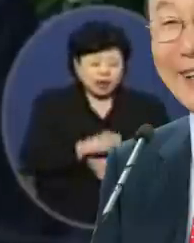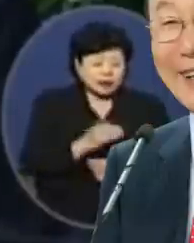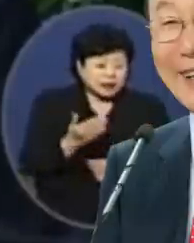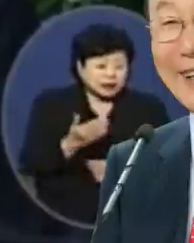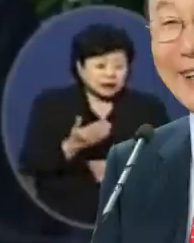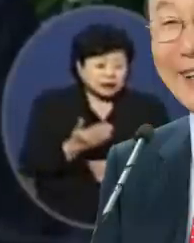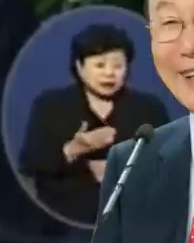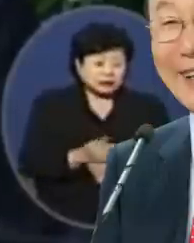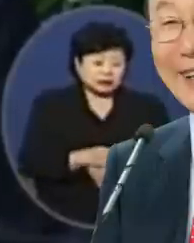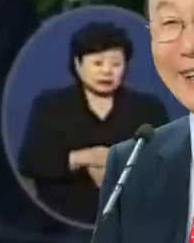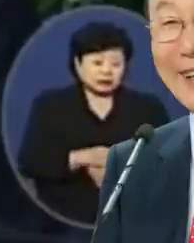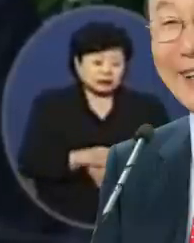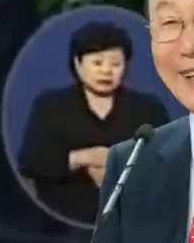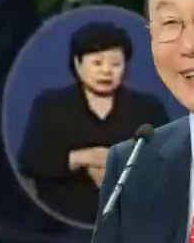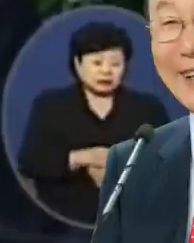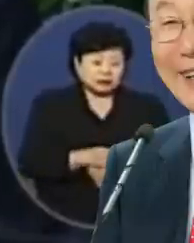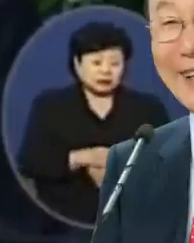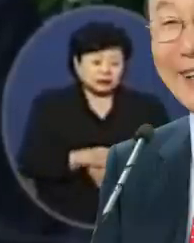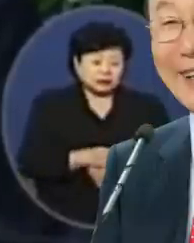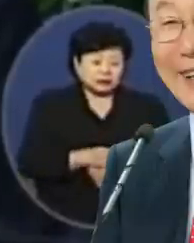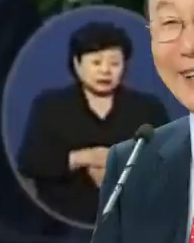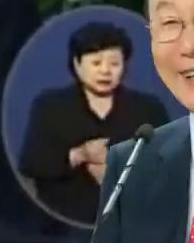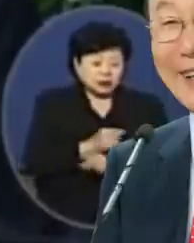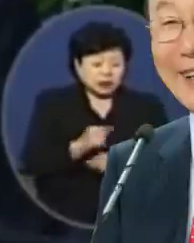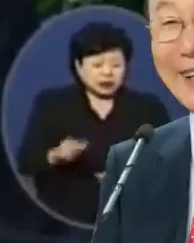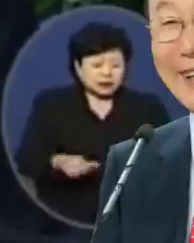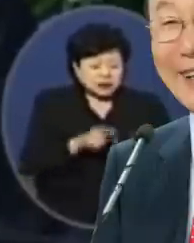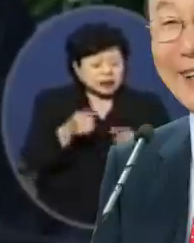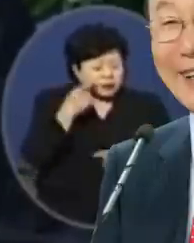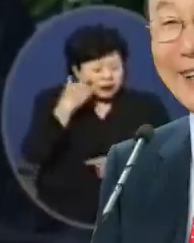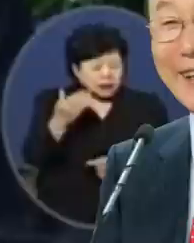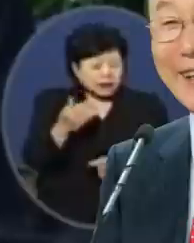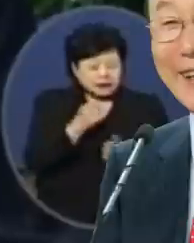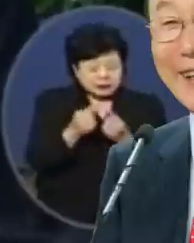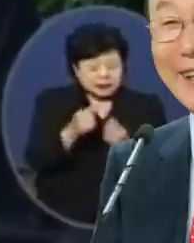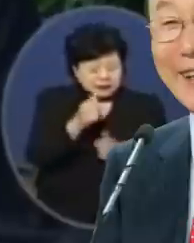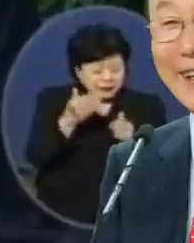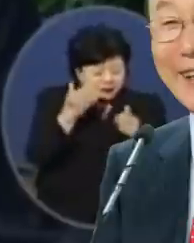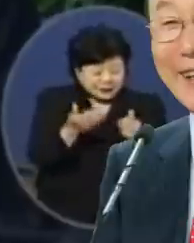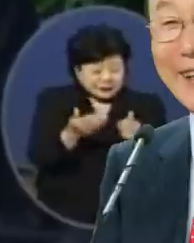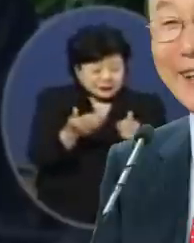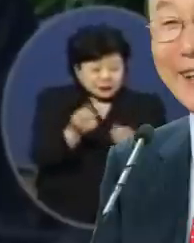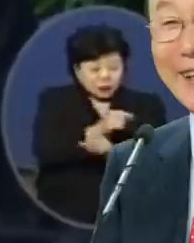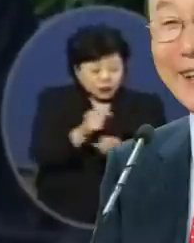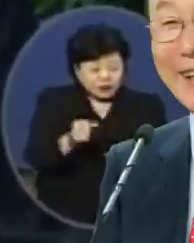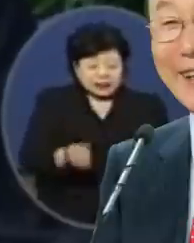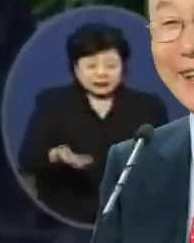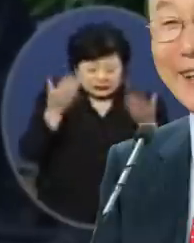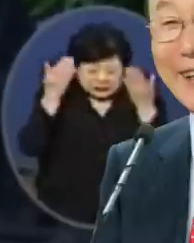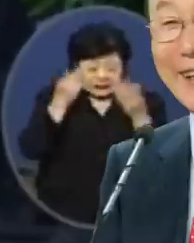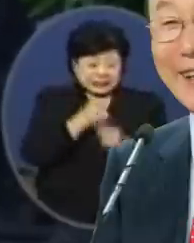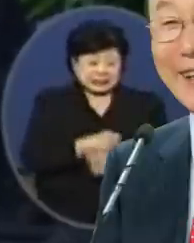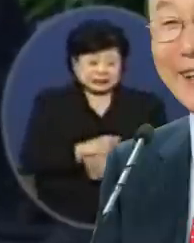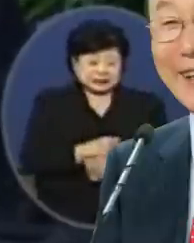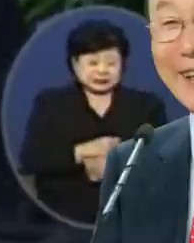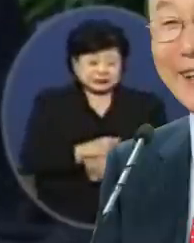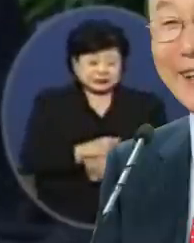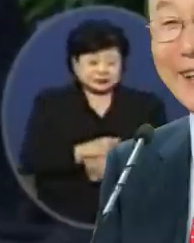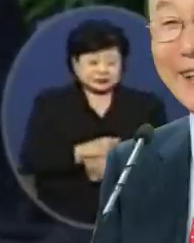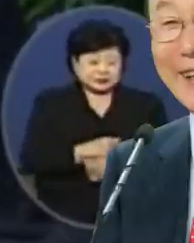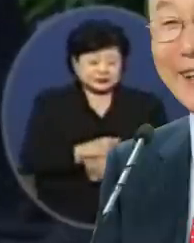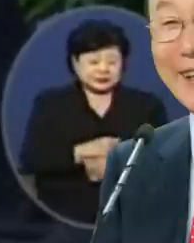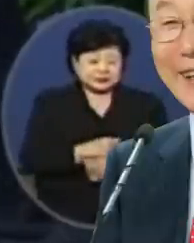그 어떻게 그 광야를 지나가는 게. 그런데도 불구하고 하나님은 광야를 지나게 한 것은